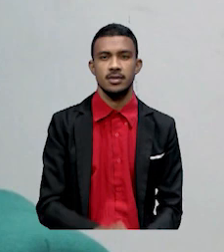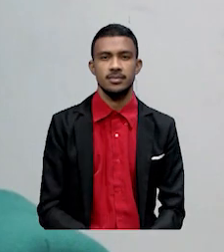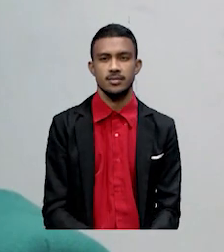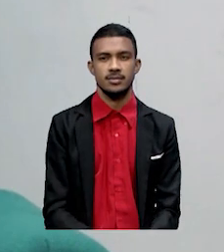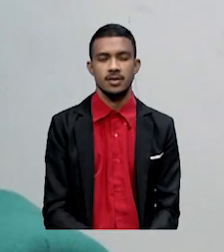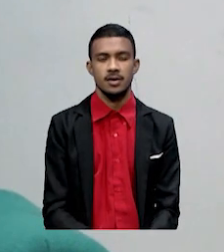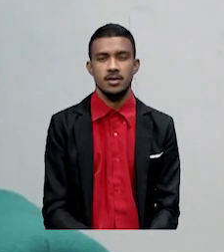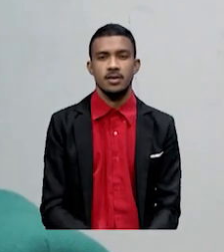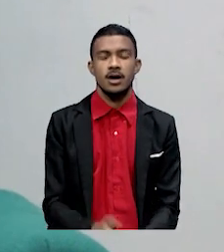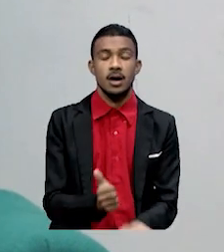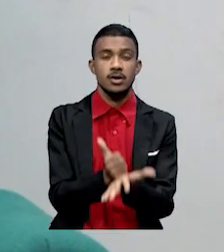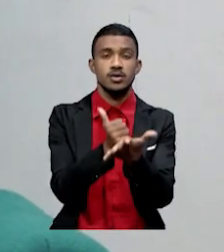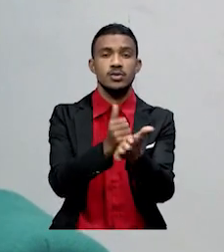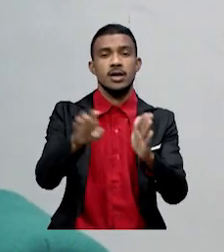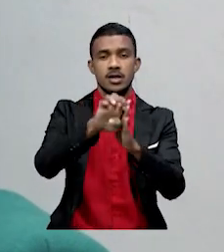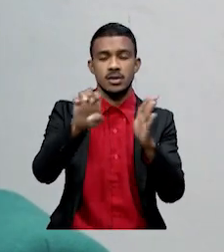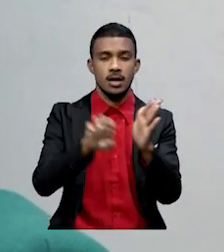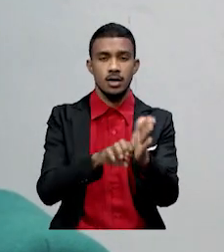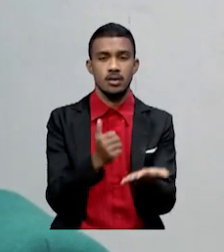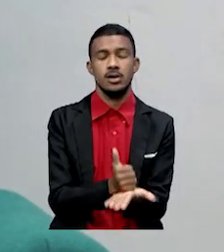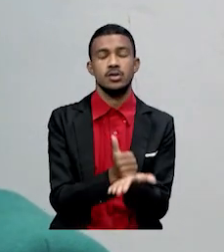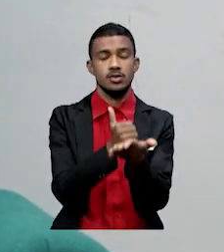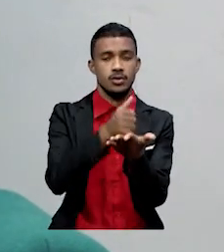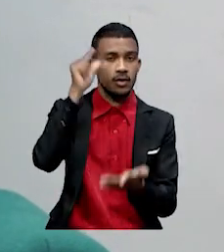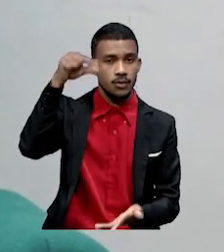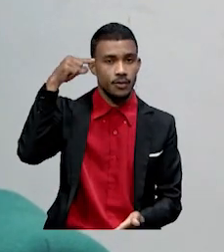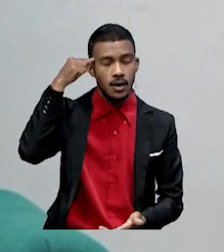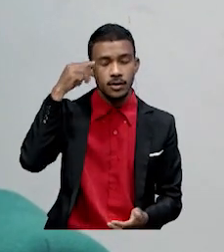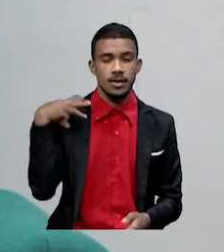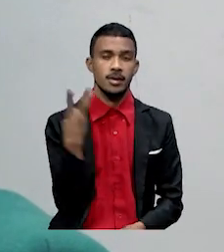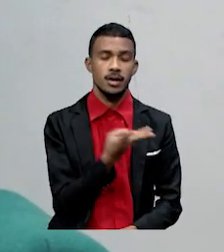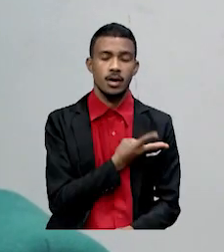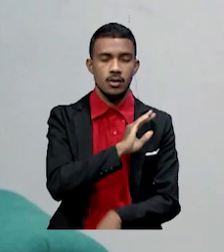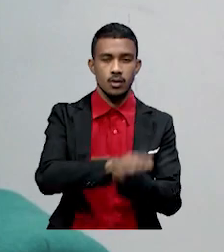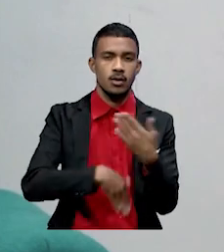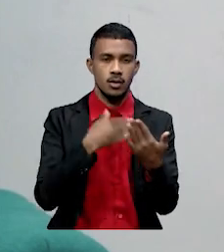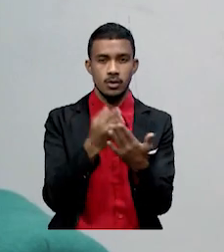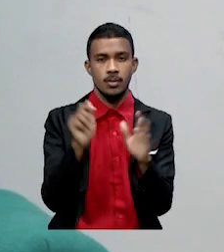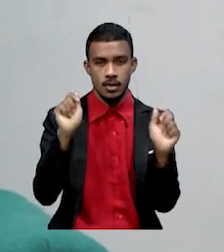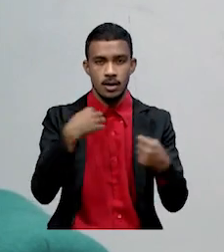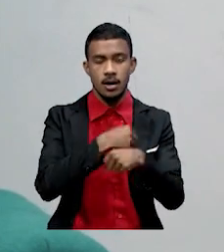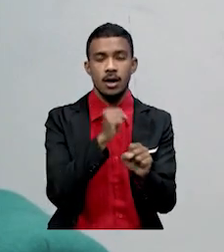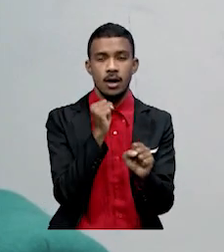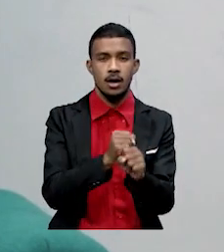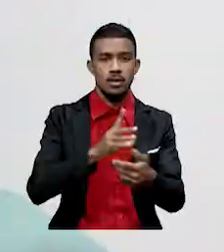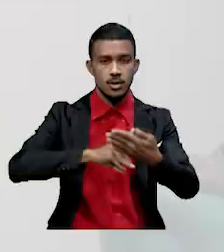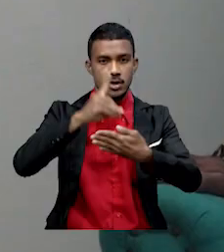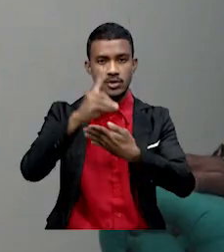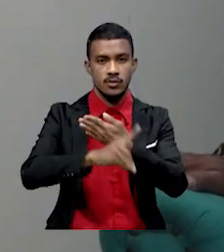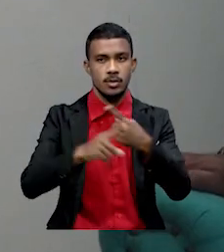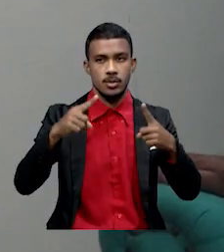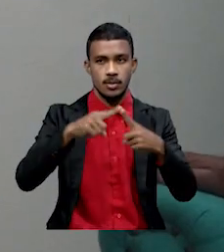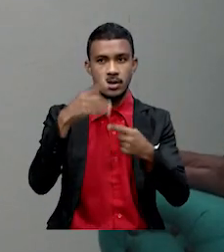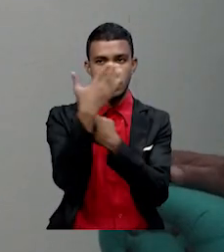coopera ho estado coopera ho governo para ita hutu hamutu pwede halau mos desenvolvimento ba rai dani.